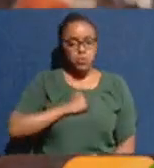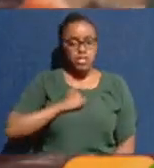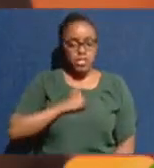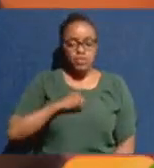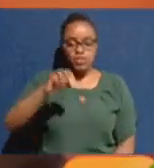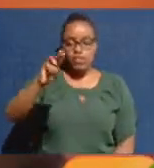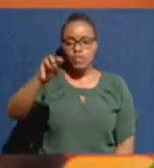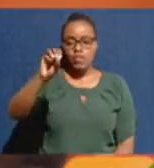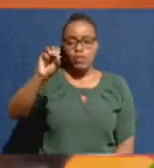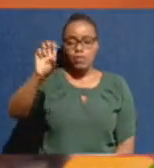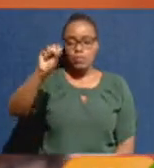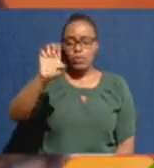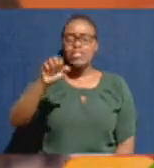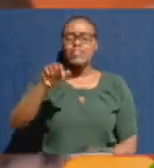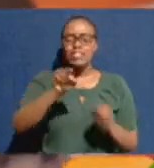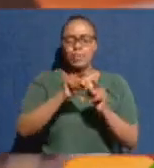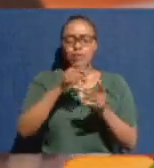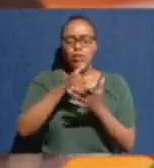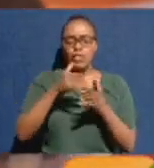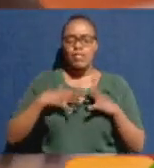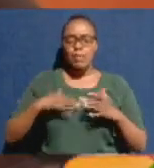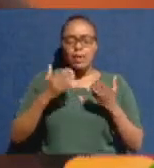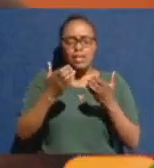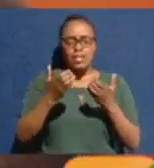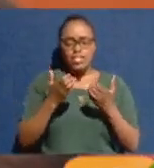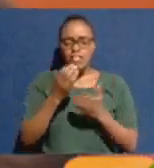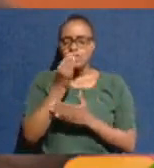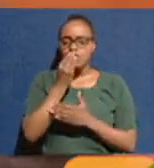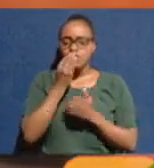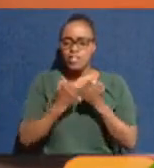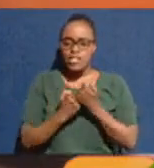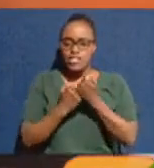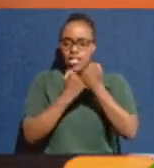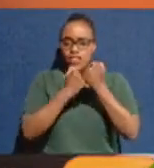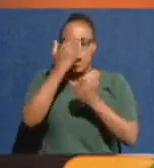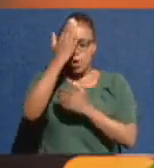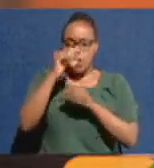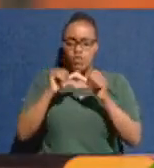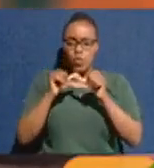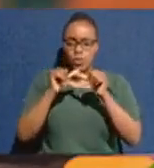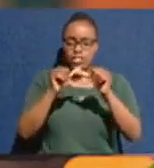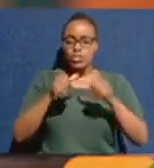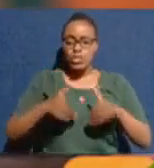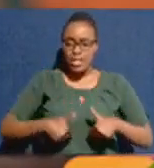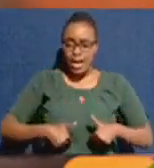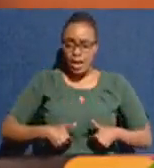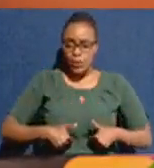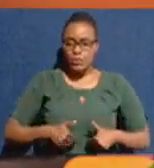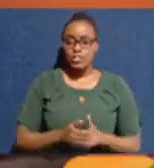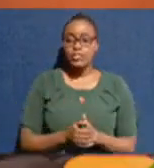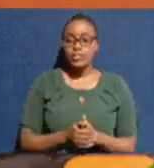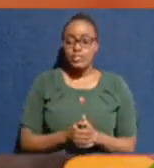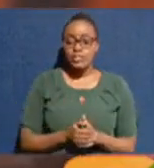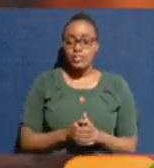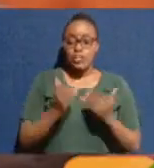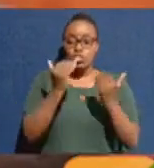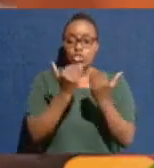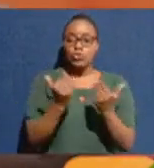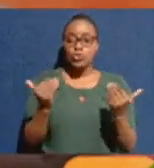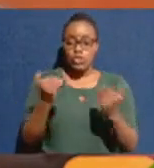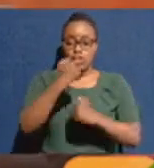Moses is among millions of Kenyans in dire need of humanitarian aid due to the ongoing drought. Watoto